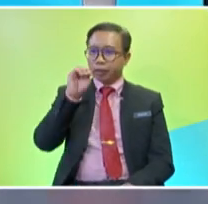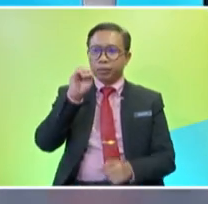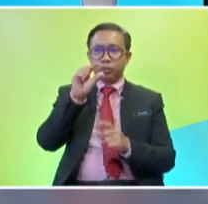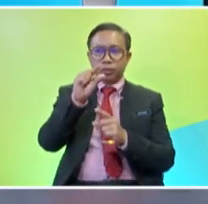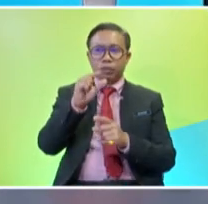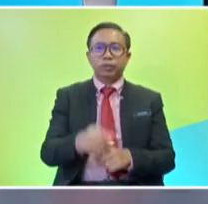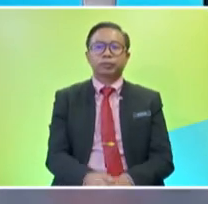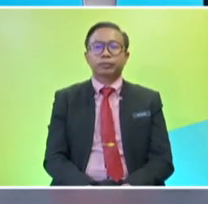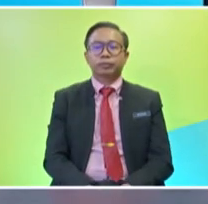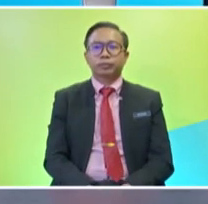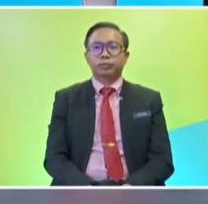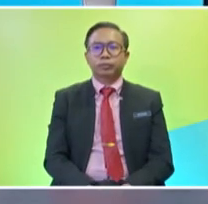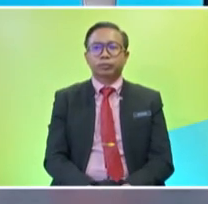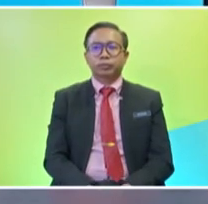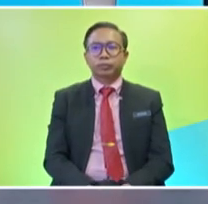magnesium